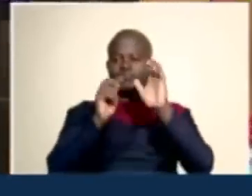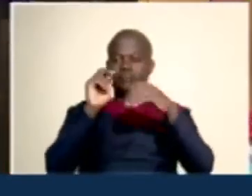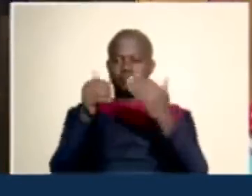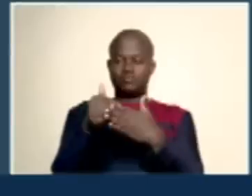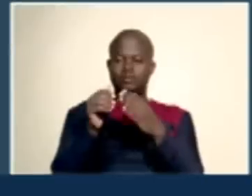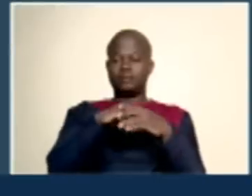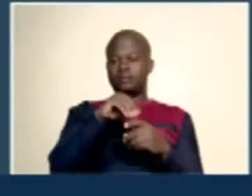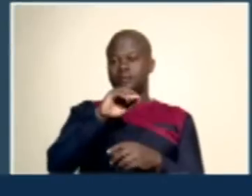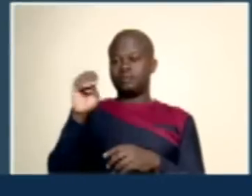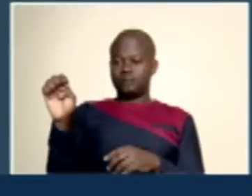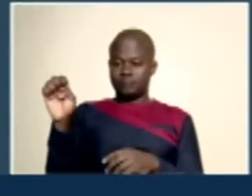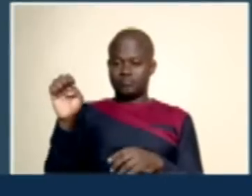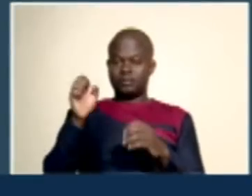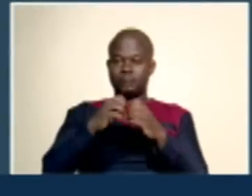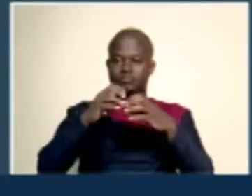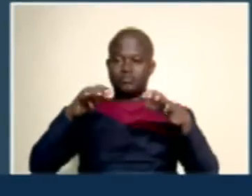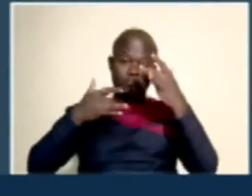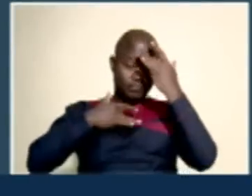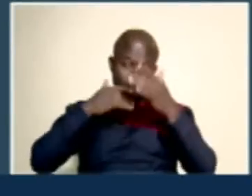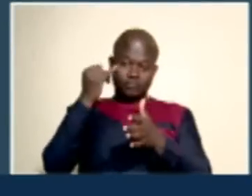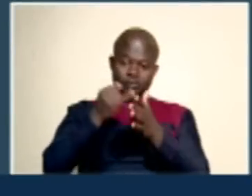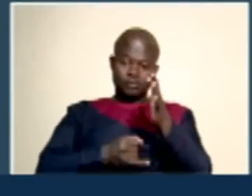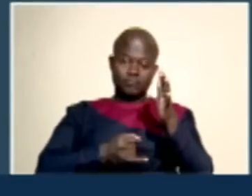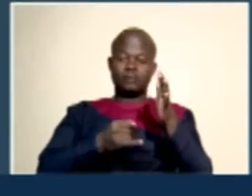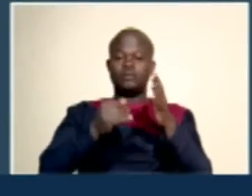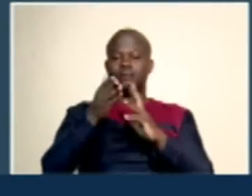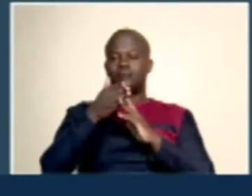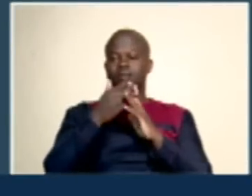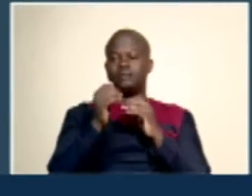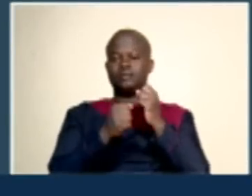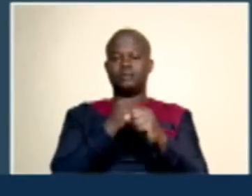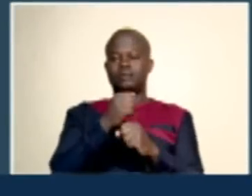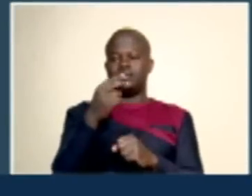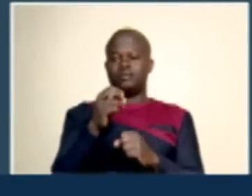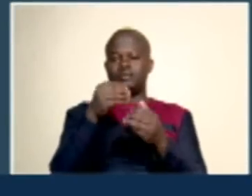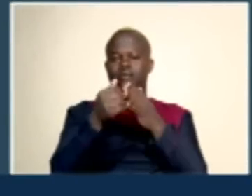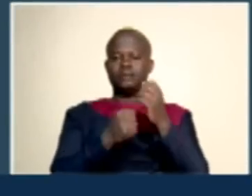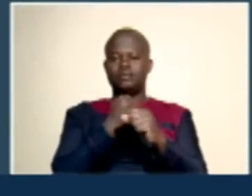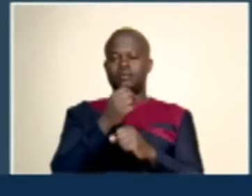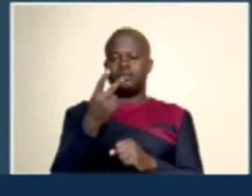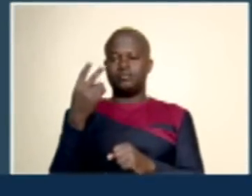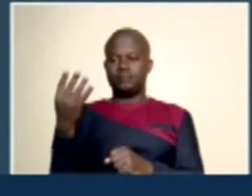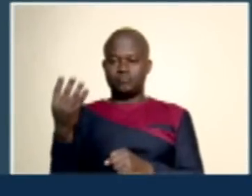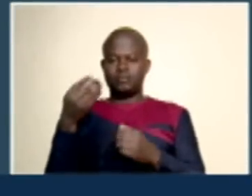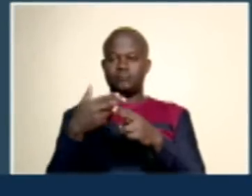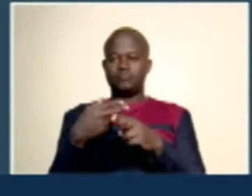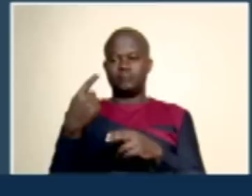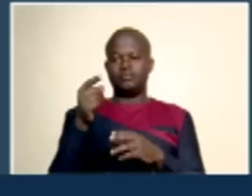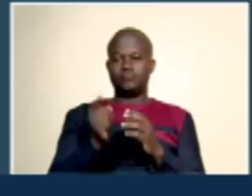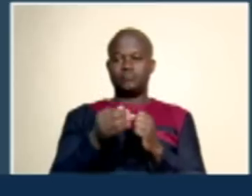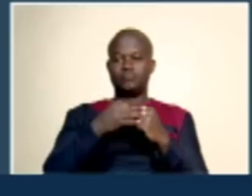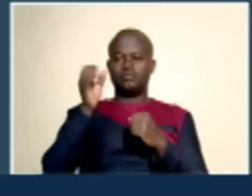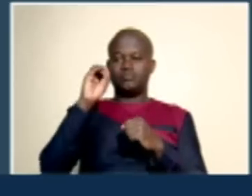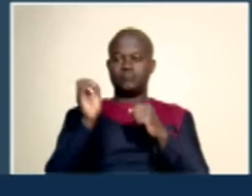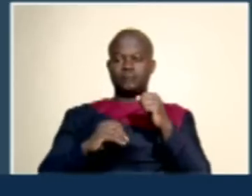ko mu ntari burasirazuba ubwiyongere bw'agakoko gatera sida kubari hagati y'imyaka 2024 buri ku gipimo cyarimwe